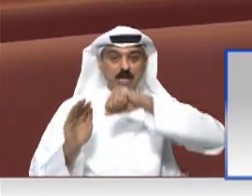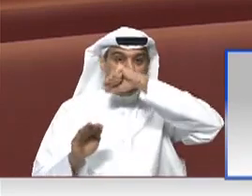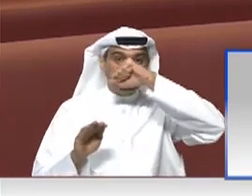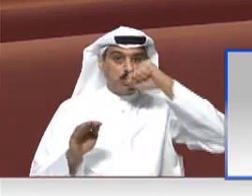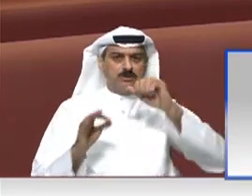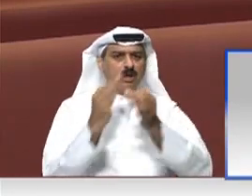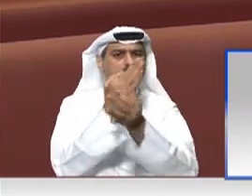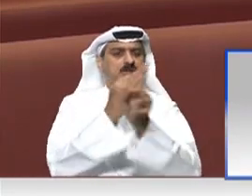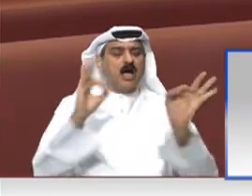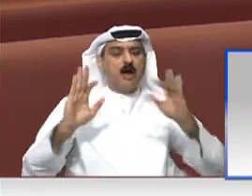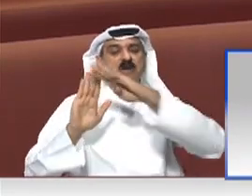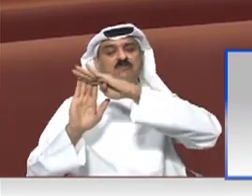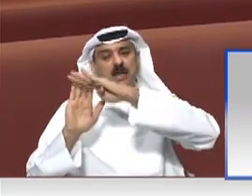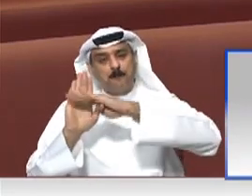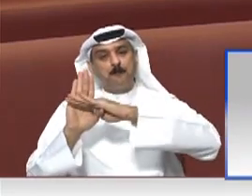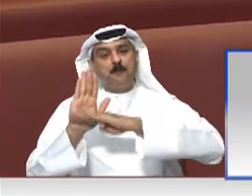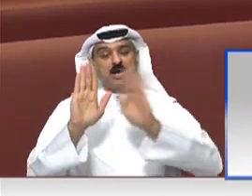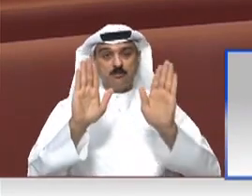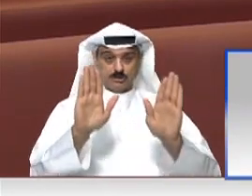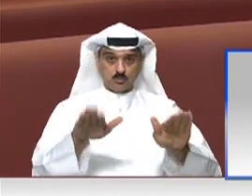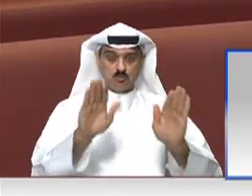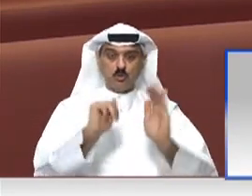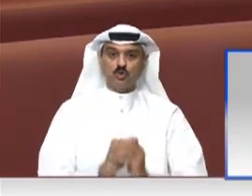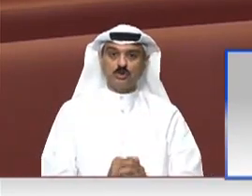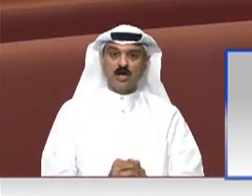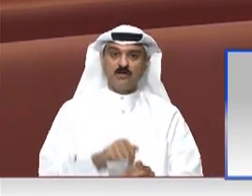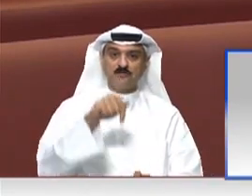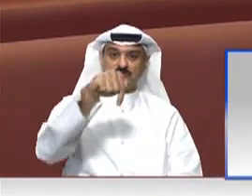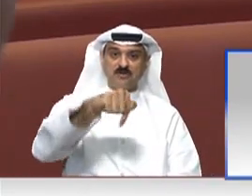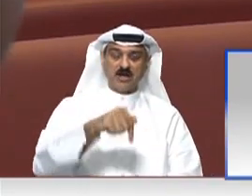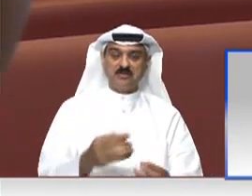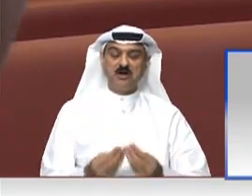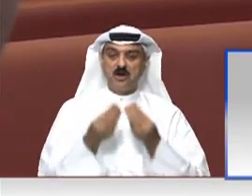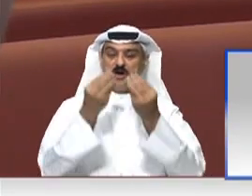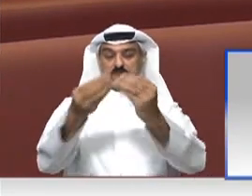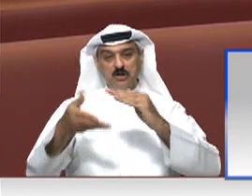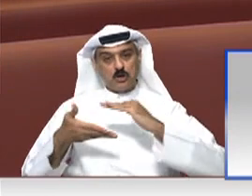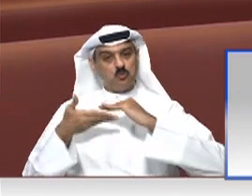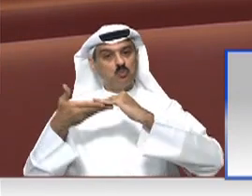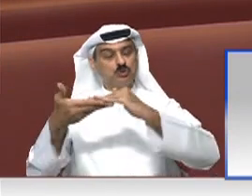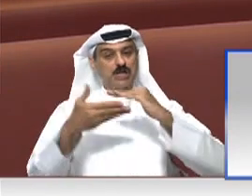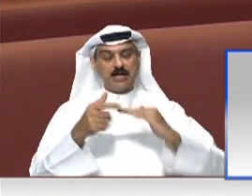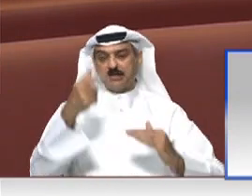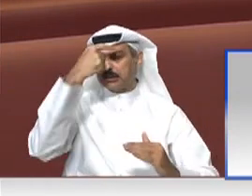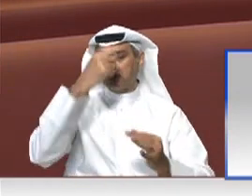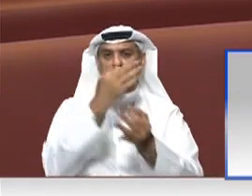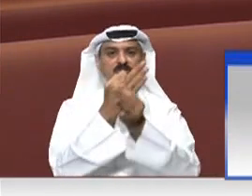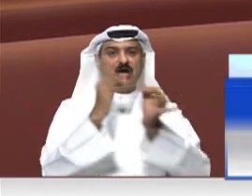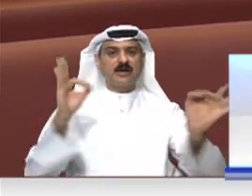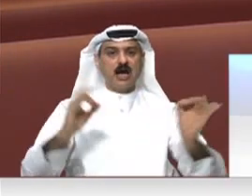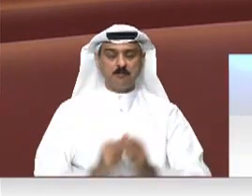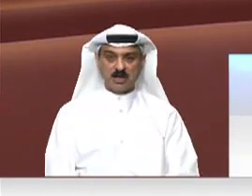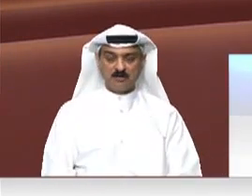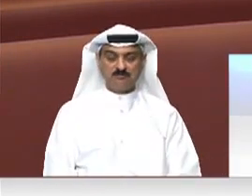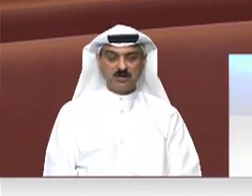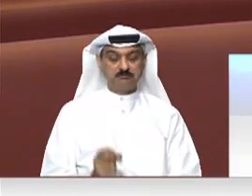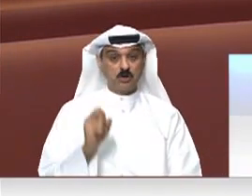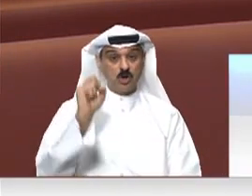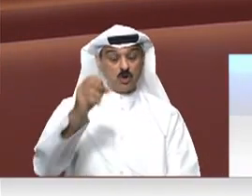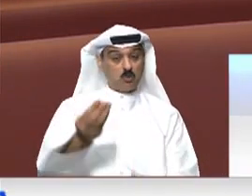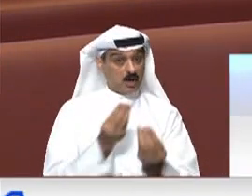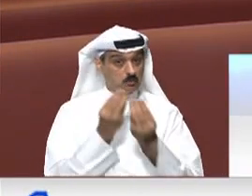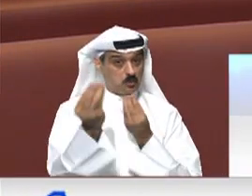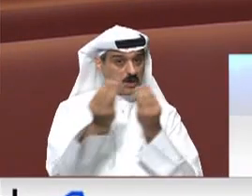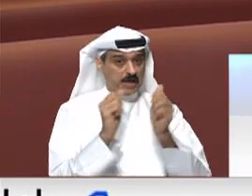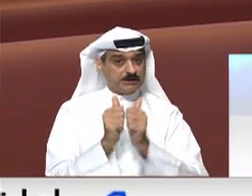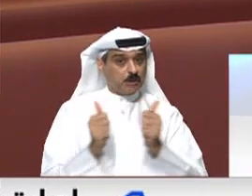العلاجية والخطط العلاجية والطرق في اليوم تقديم المساعدات لجميع المرضى، وأيضا حتى الاستشارات الأسرية